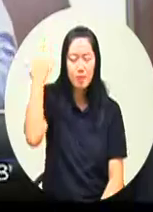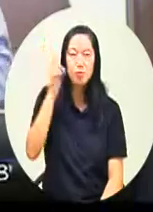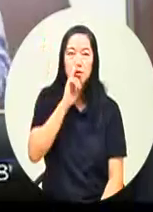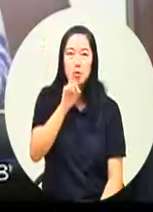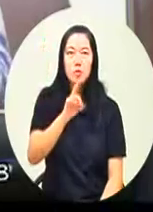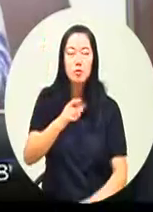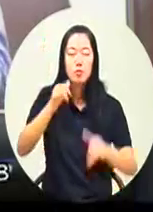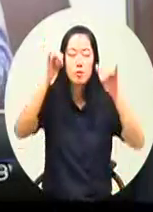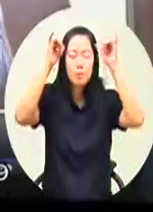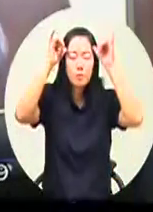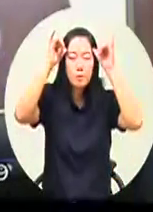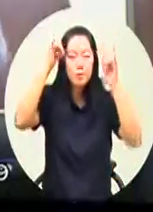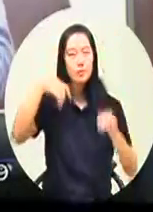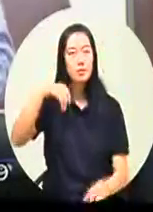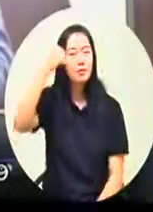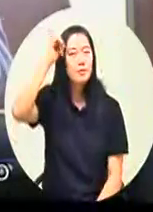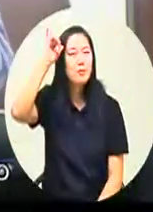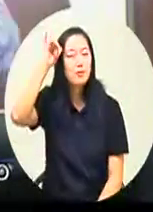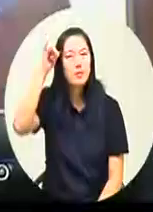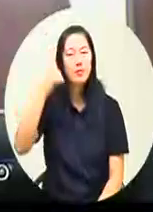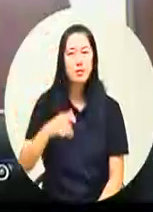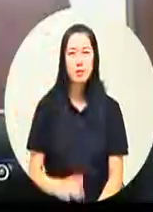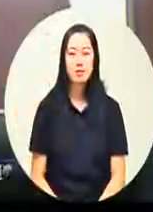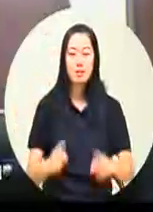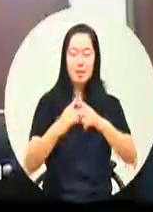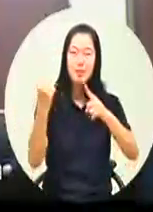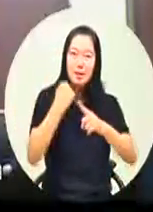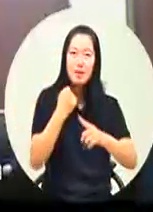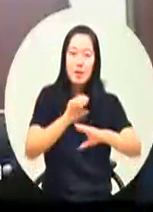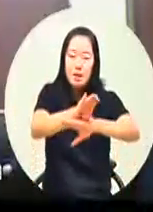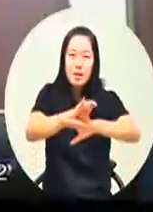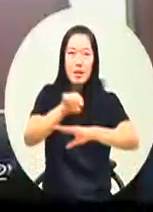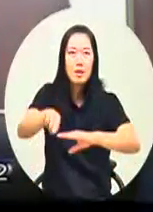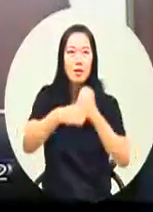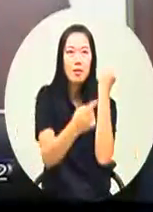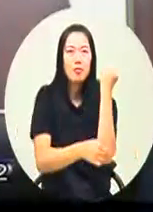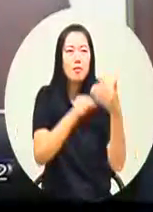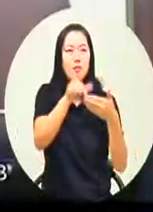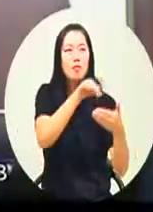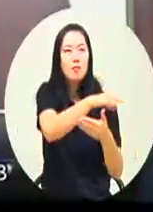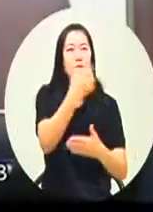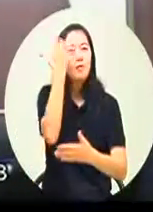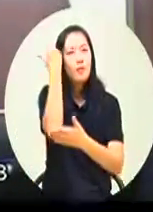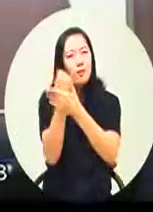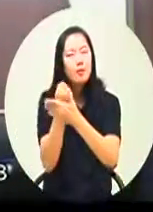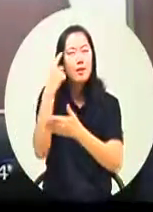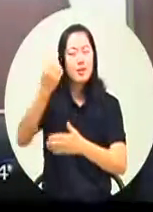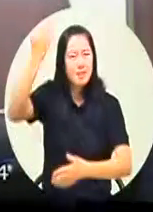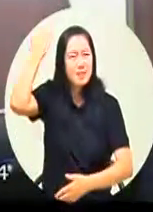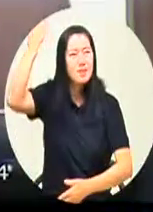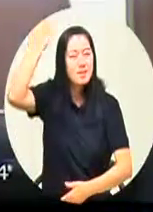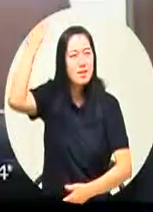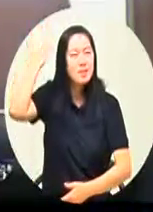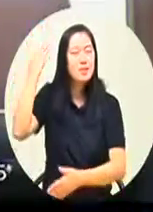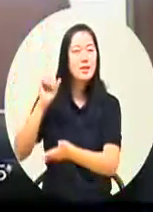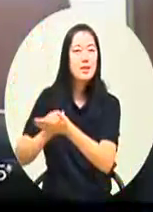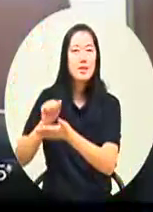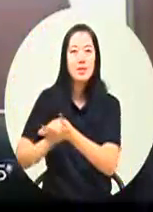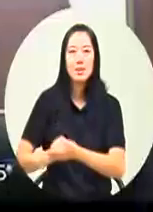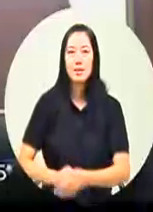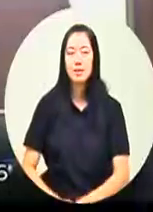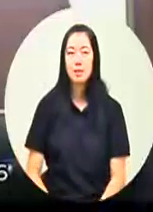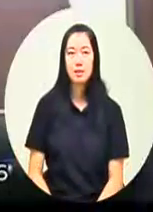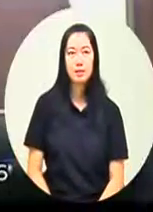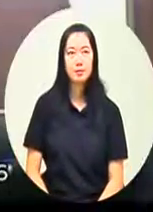车啦、啊，人力车啦、啊，我们现在法律还停留在那块，农业时代的车已经没该干什么时阵啦、